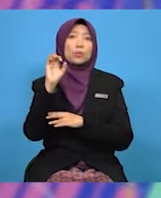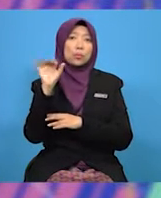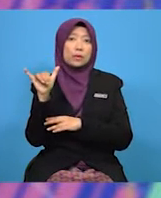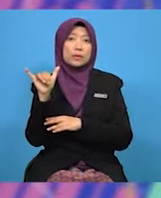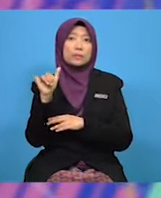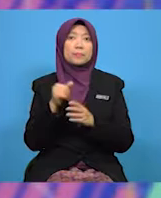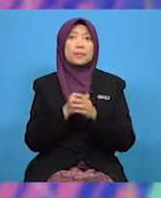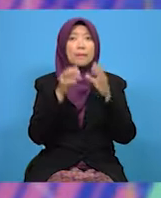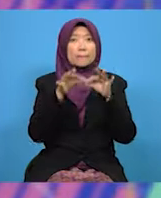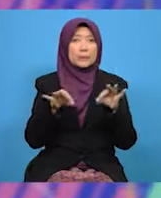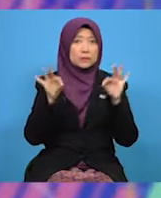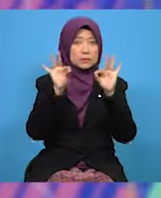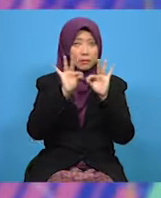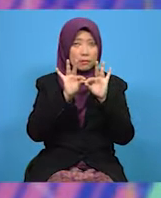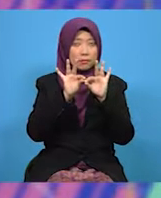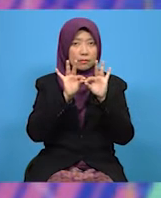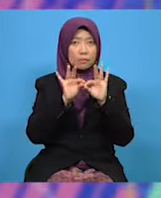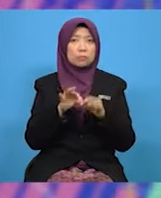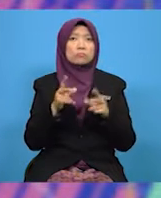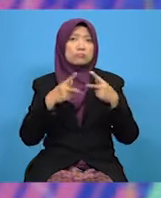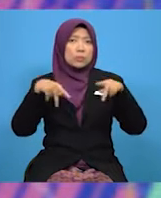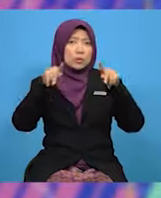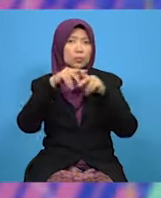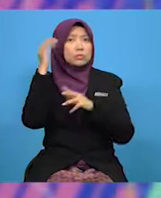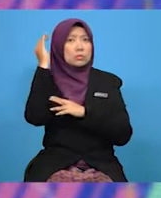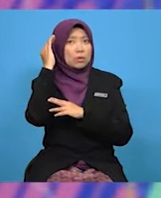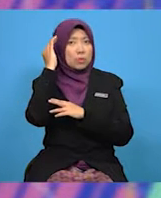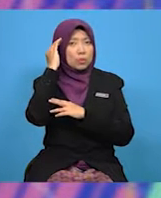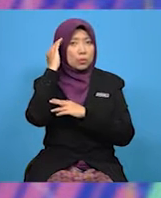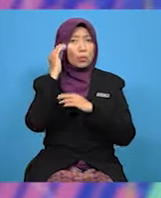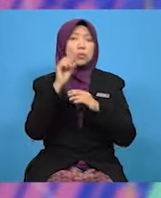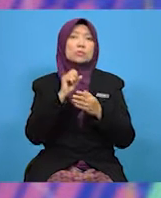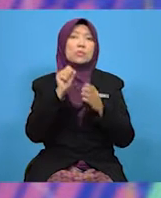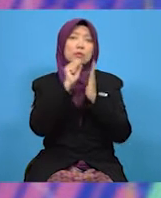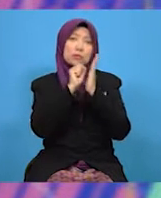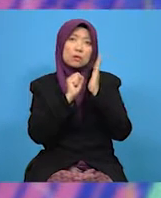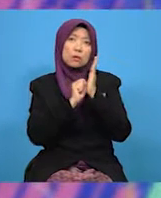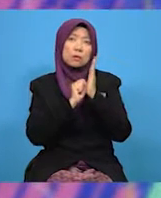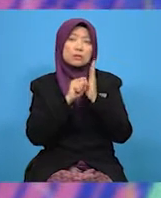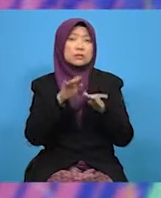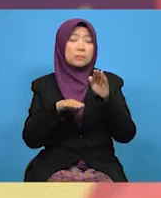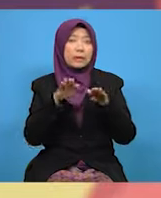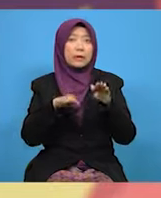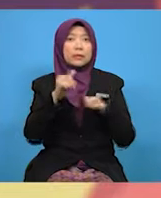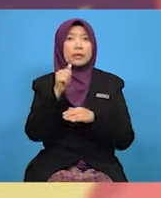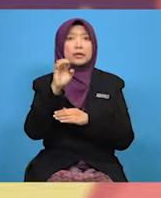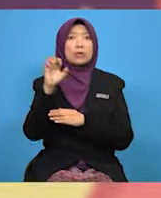yang penting sekali anda perlu mengetahui apa itu syarat keseimbangan keiwan